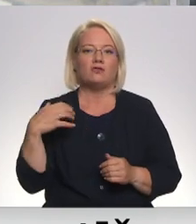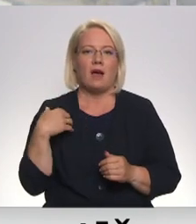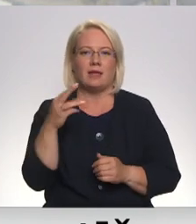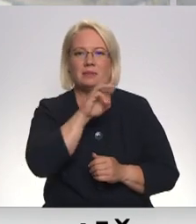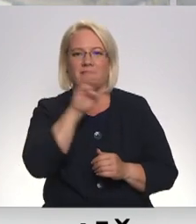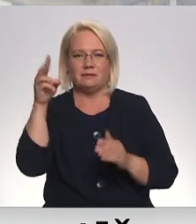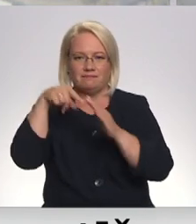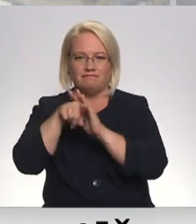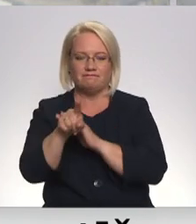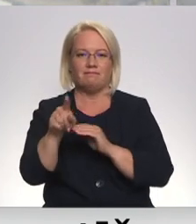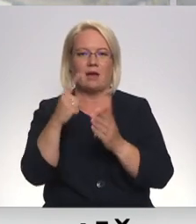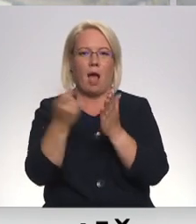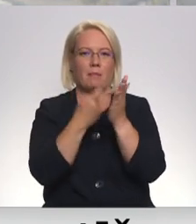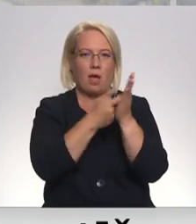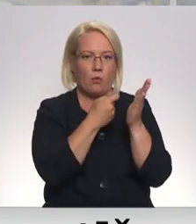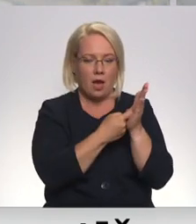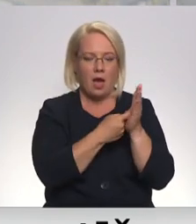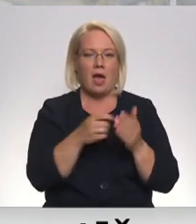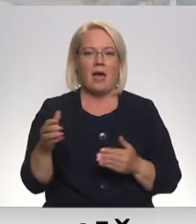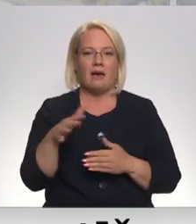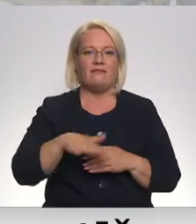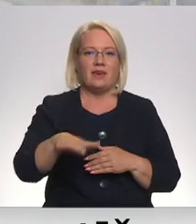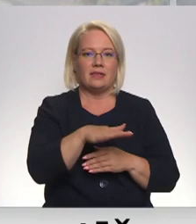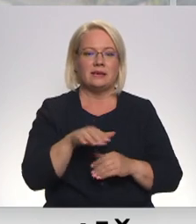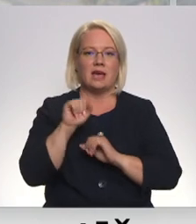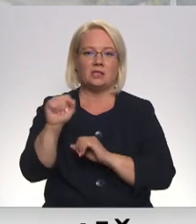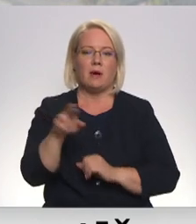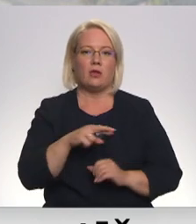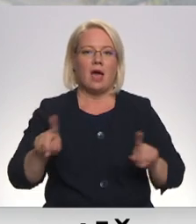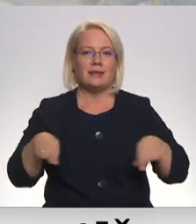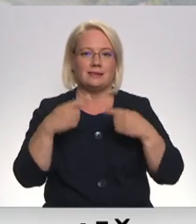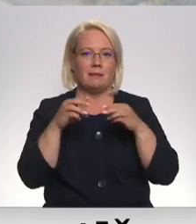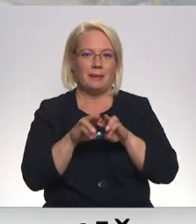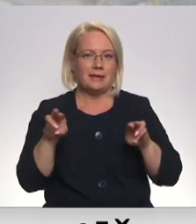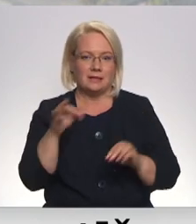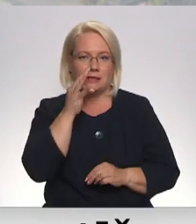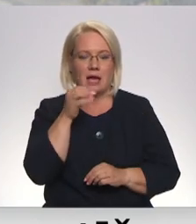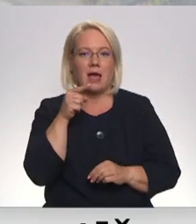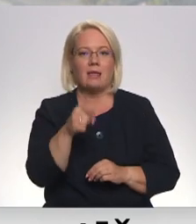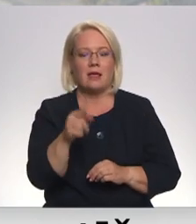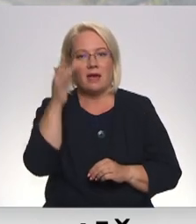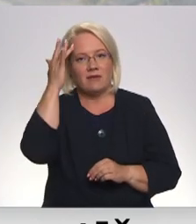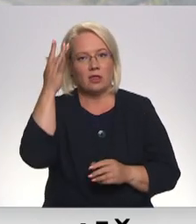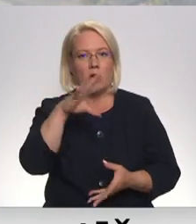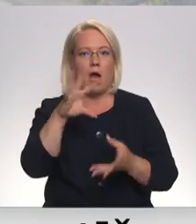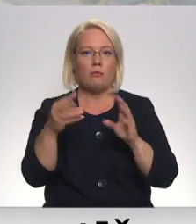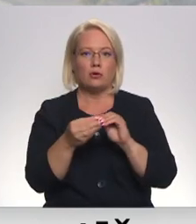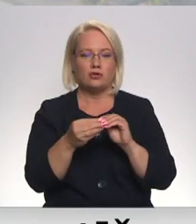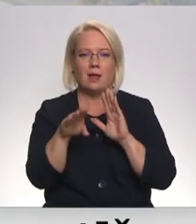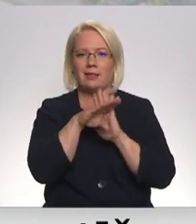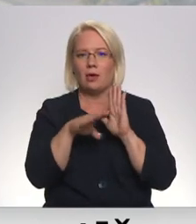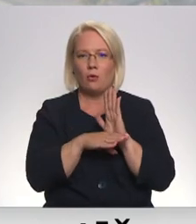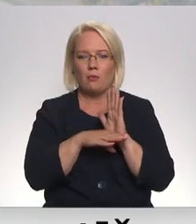izvietotās aptaujās. Vides aizsardzības un reģionālās attīstības ministrijā uzsver, ka šādai viedokļu apkopošanai likumīga spēka